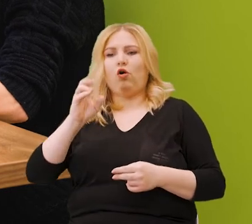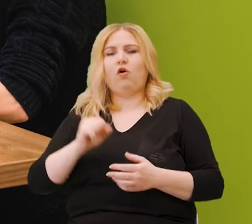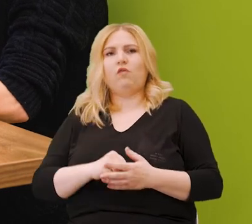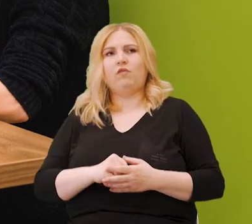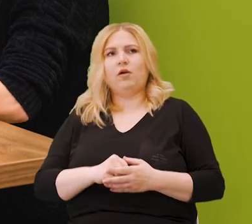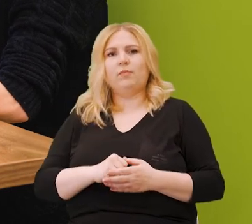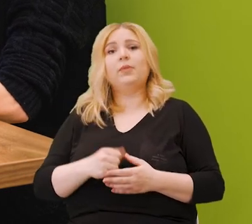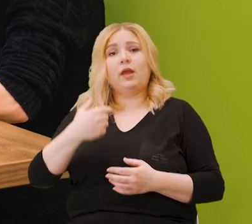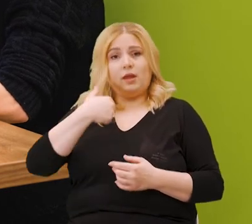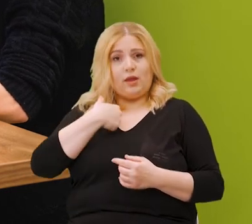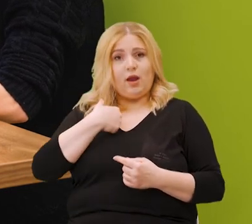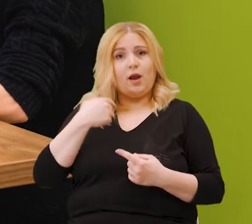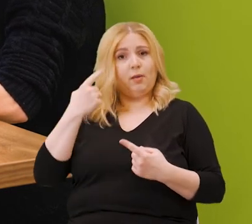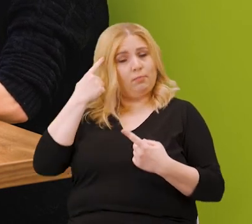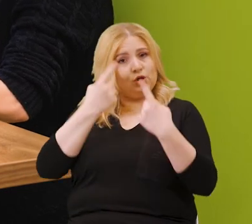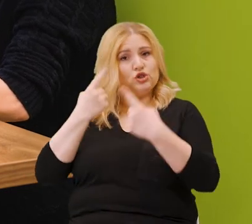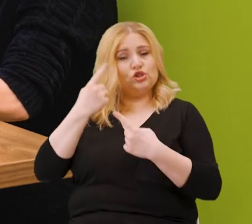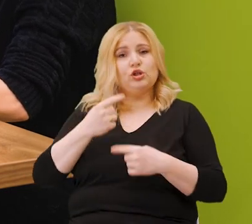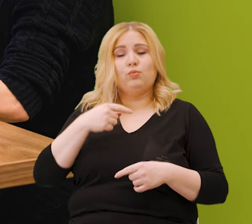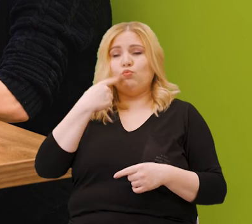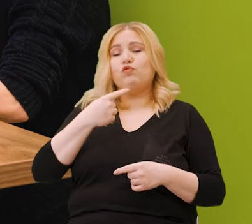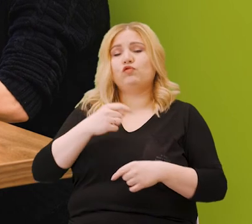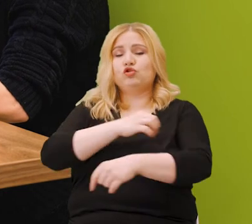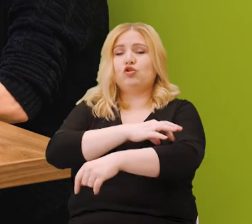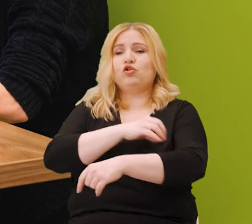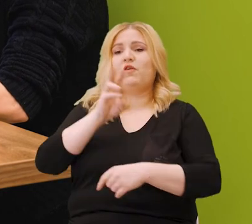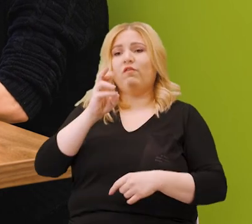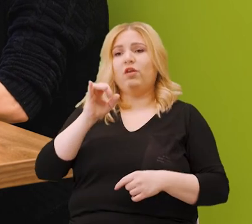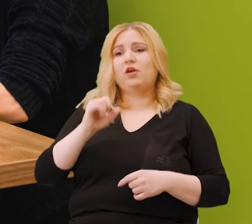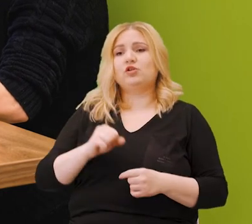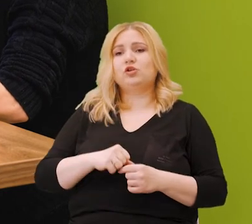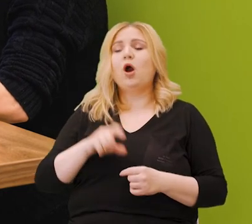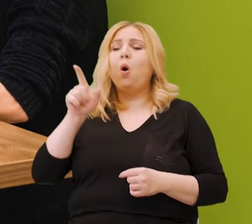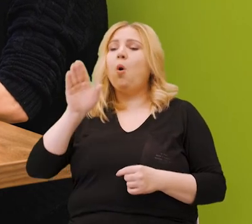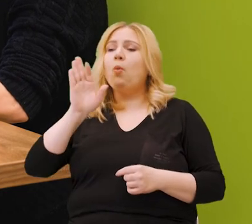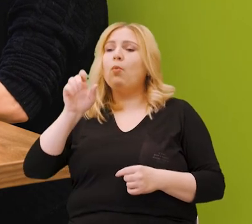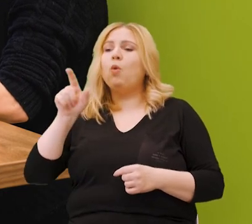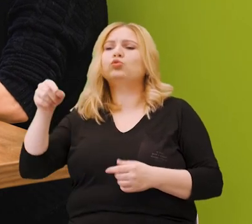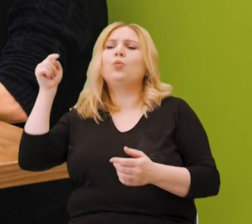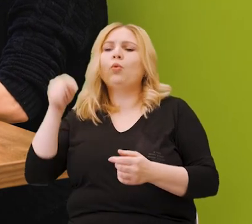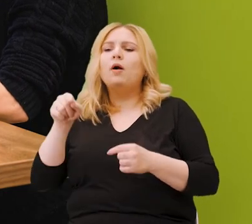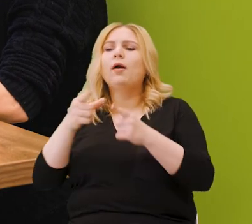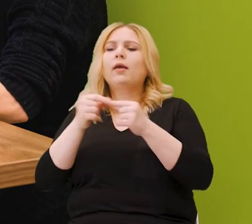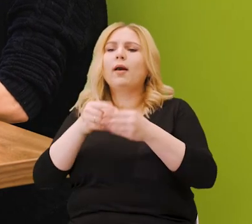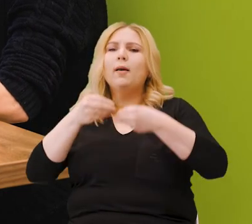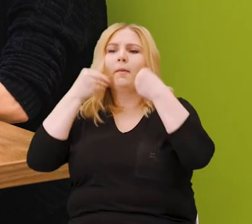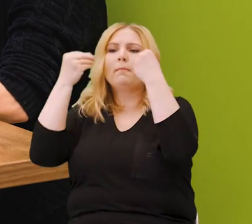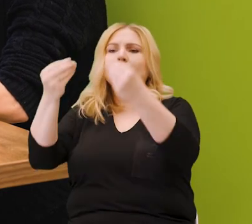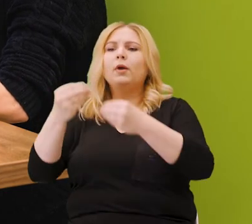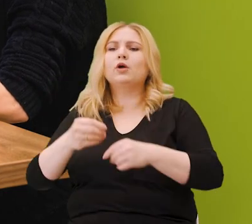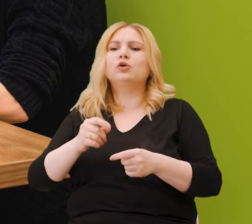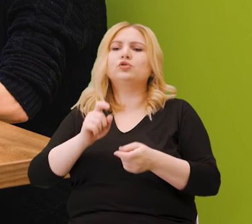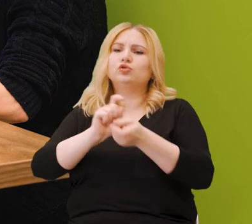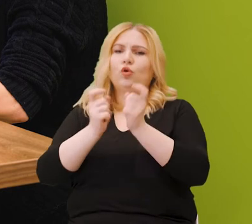no, co ty powiesz? Ja uważam, powiedziała ciocia Wiesia, że Bobcio koniecznie powinien podarować te